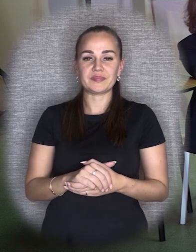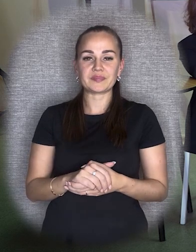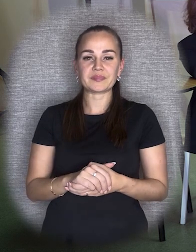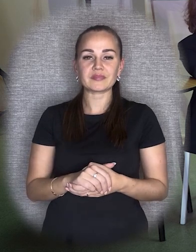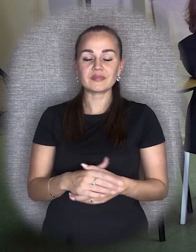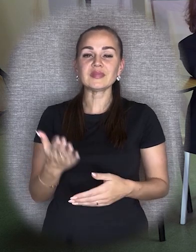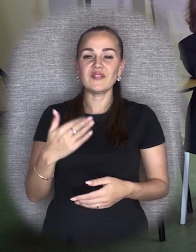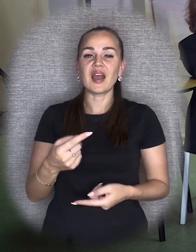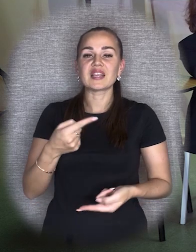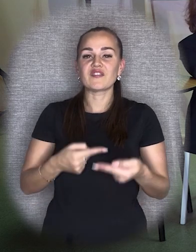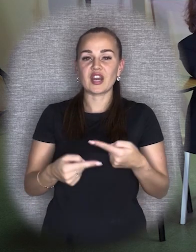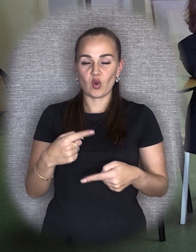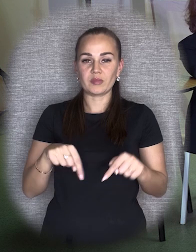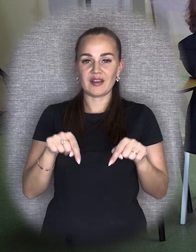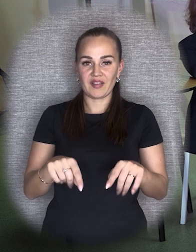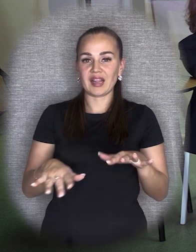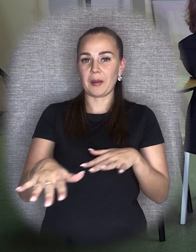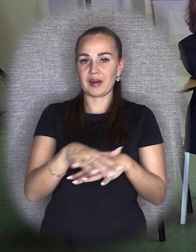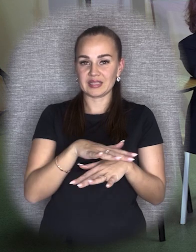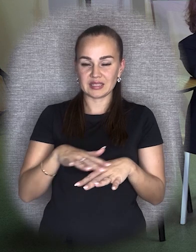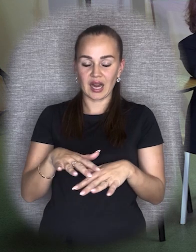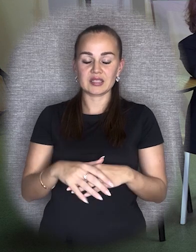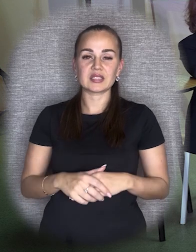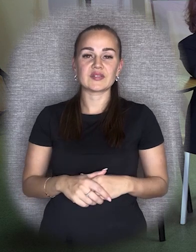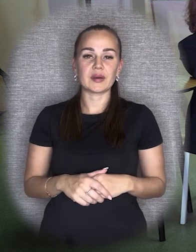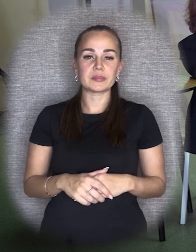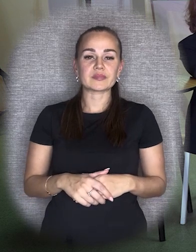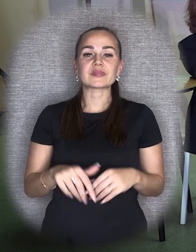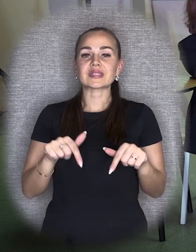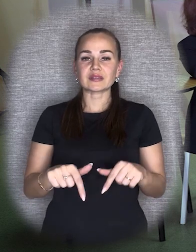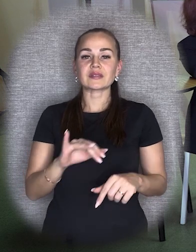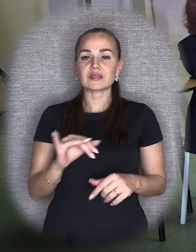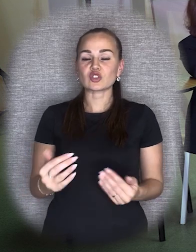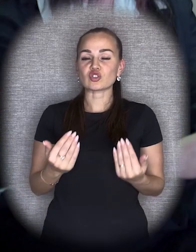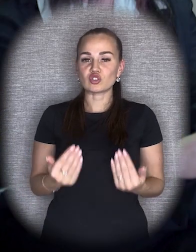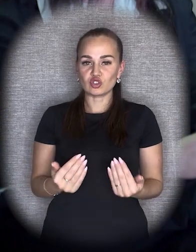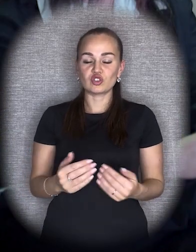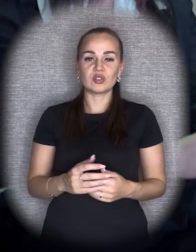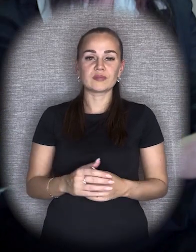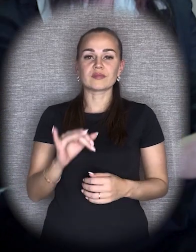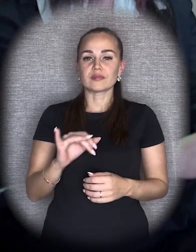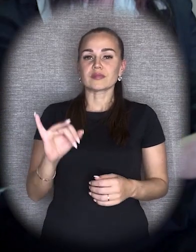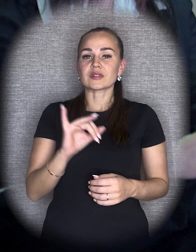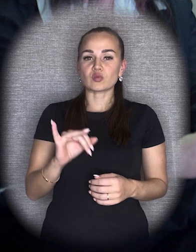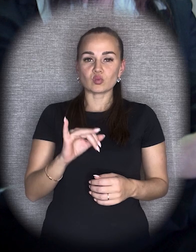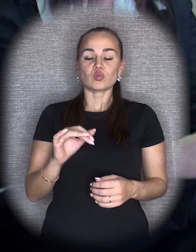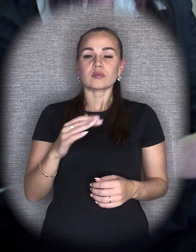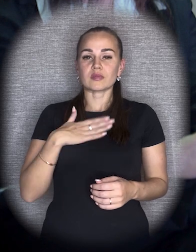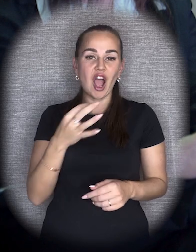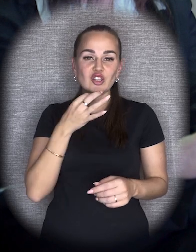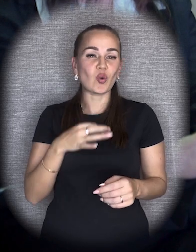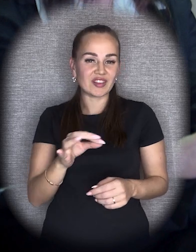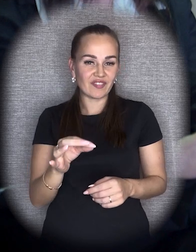все-таки вернемся в это пространство здесь и сейчас, но при этом история страны в